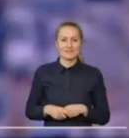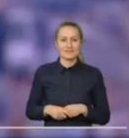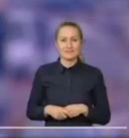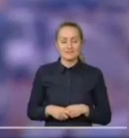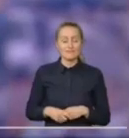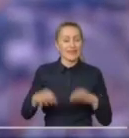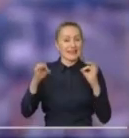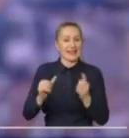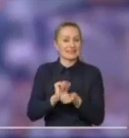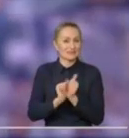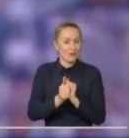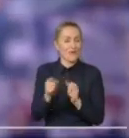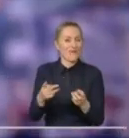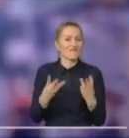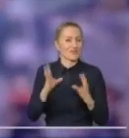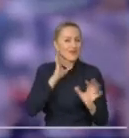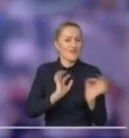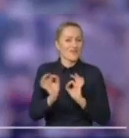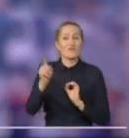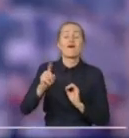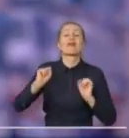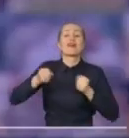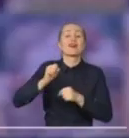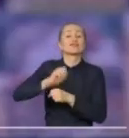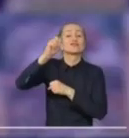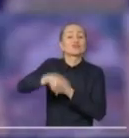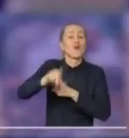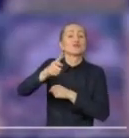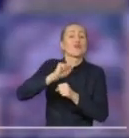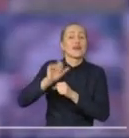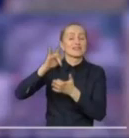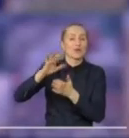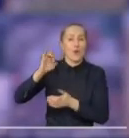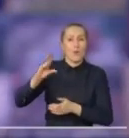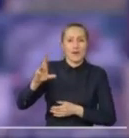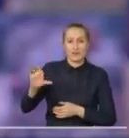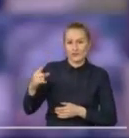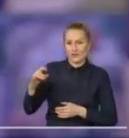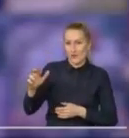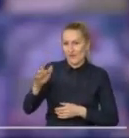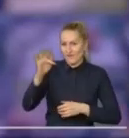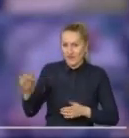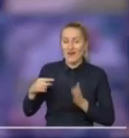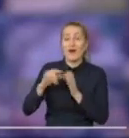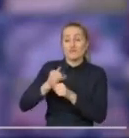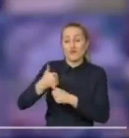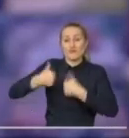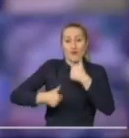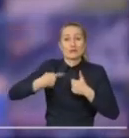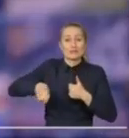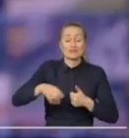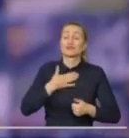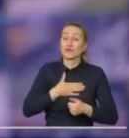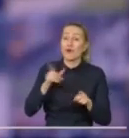A teraz sport i ważna informacja z Oberstdorfu, gdzie trwają Mistrzostwa Świata w narciarstwie klasycznym. Już wiadomo, że w piątkowym konkursie indywidualnym i